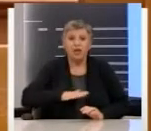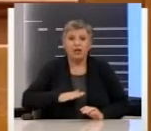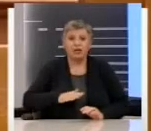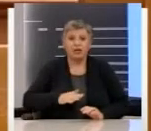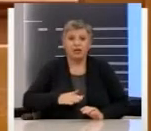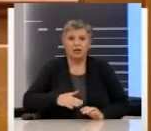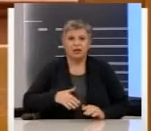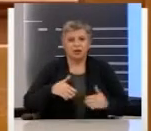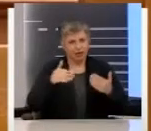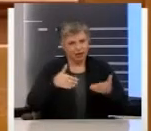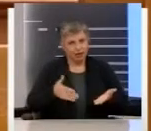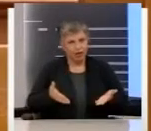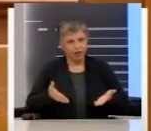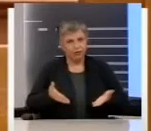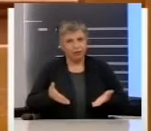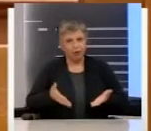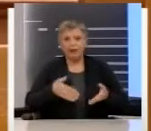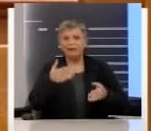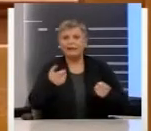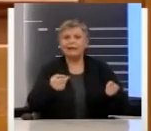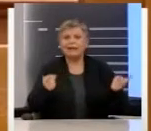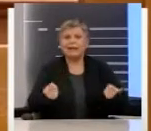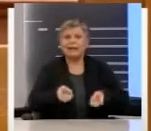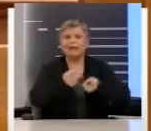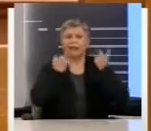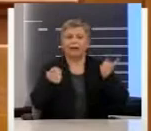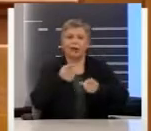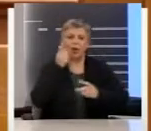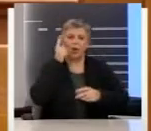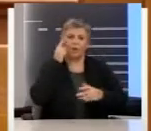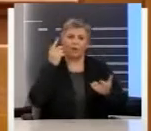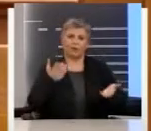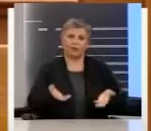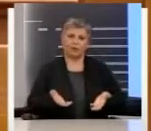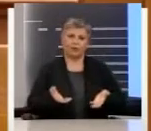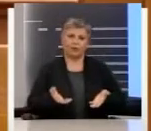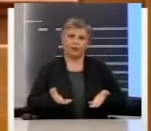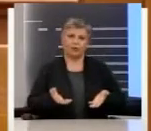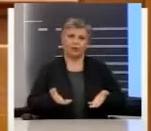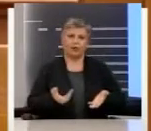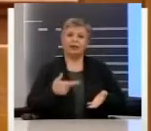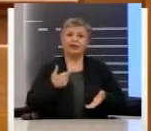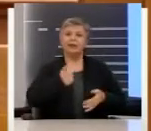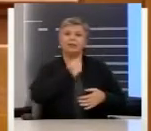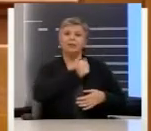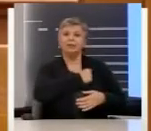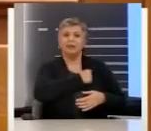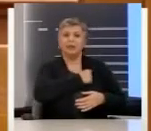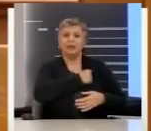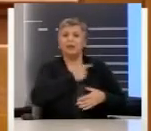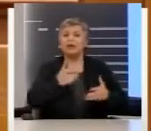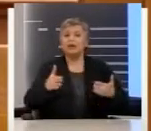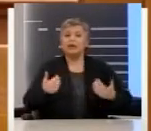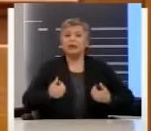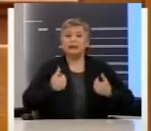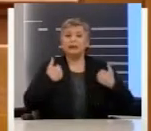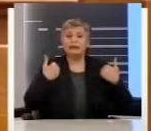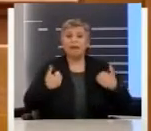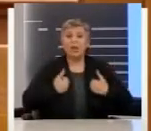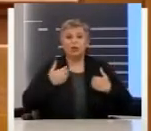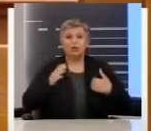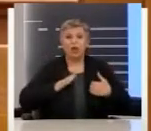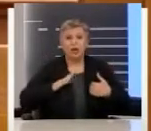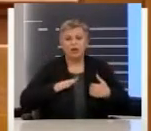κάτι αμεληταίο? Έτσι εύκολα δηλαδή πιστεύει κανείς ότι ένας νέος άνθρωπος και